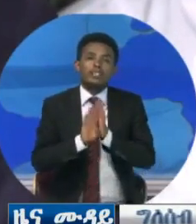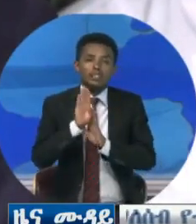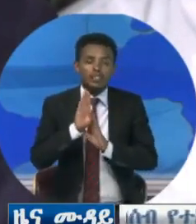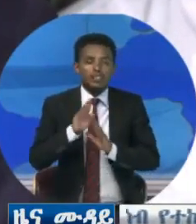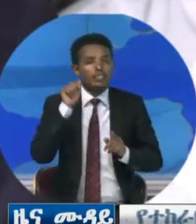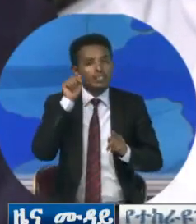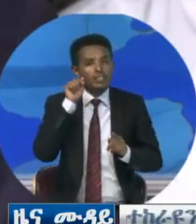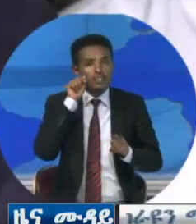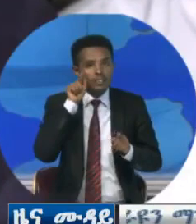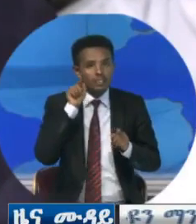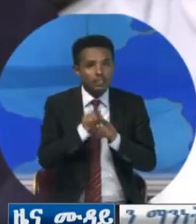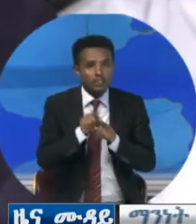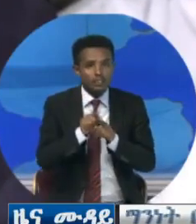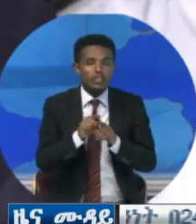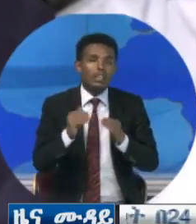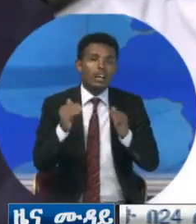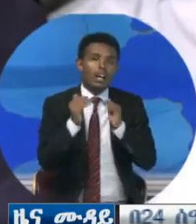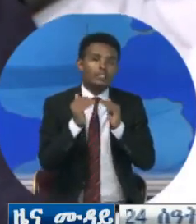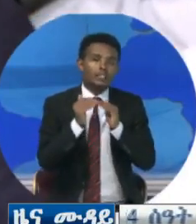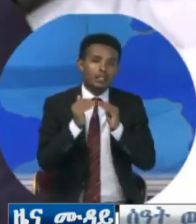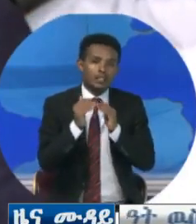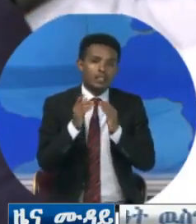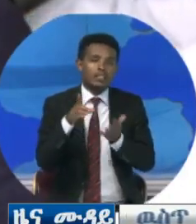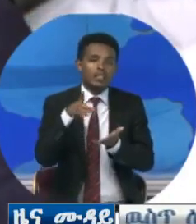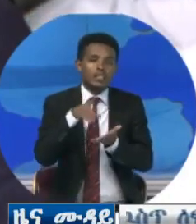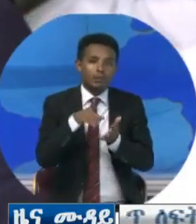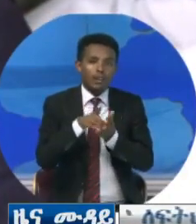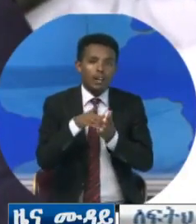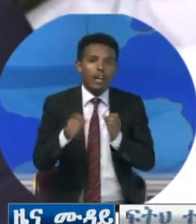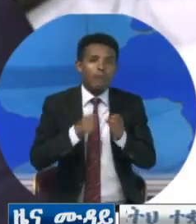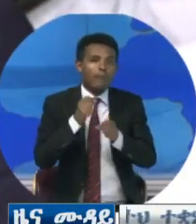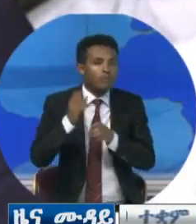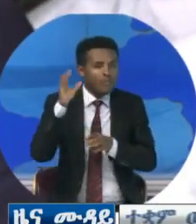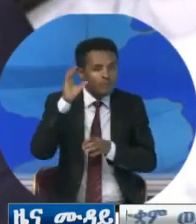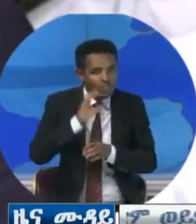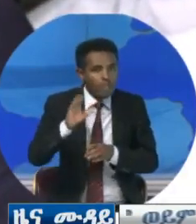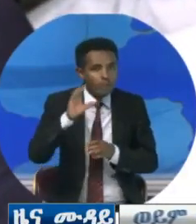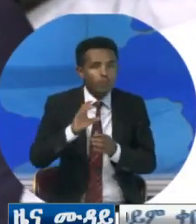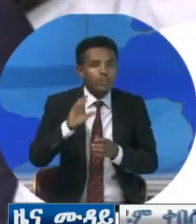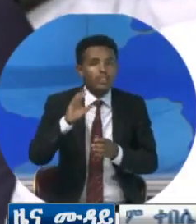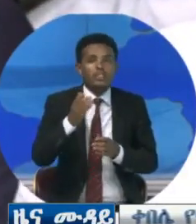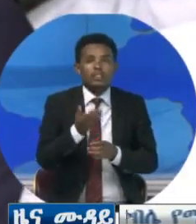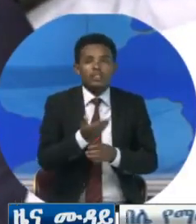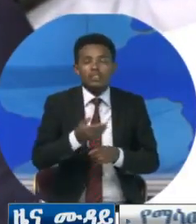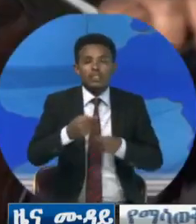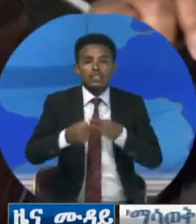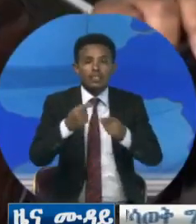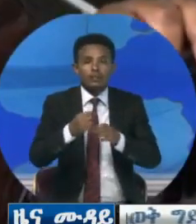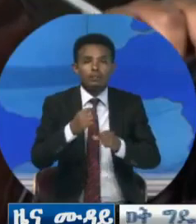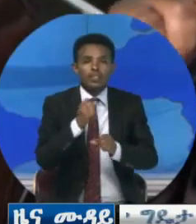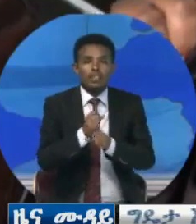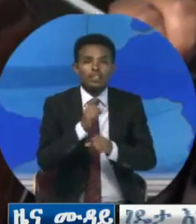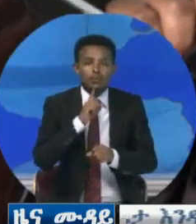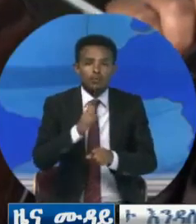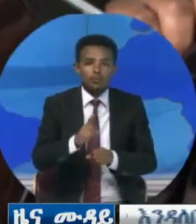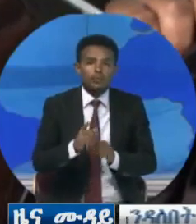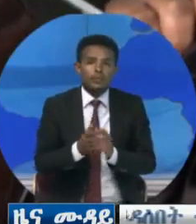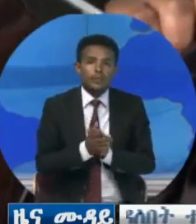ከተማ፣ አቻ ከተማ፣ ዓለም አቀፍ የሆኑ ከተማዎችን የመፈለጉ ነገር ቢያዝ ነው። ሰው